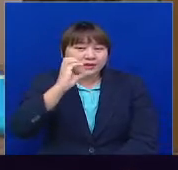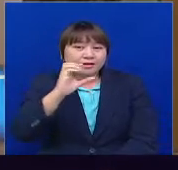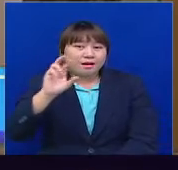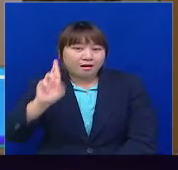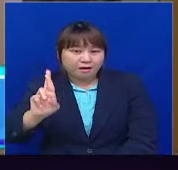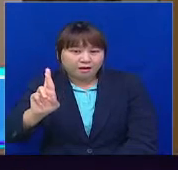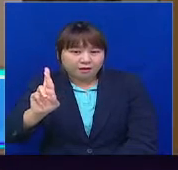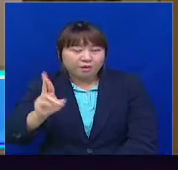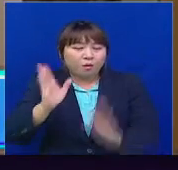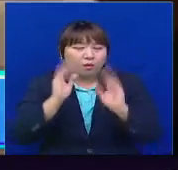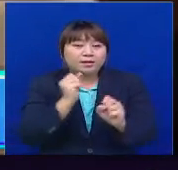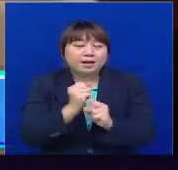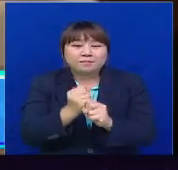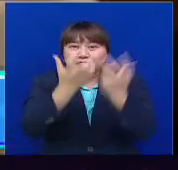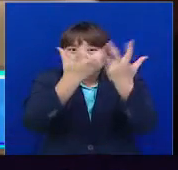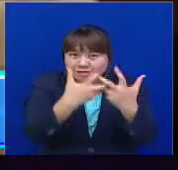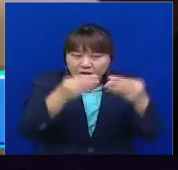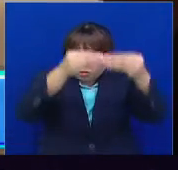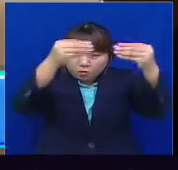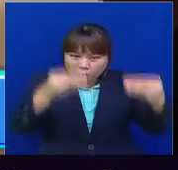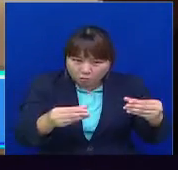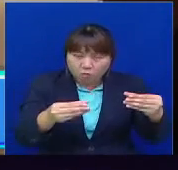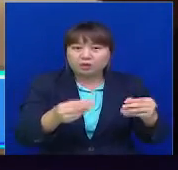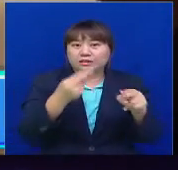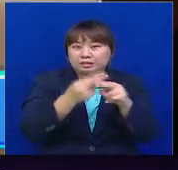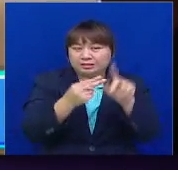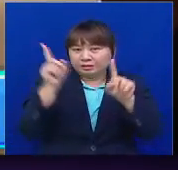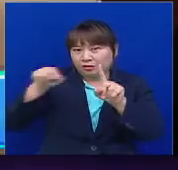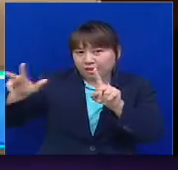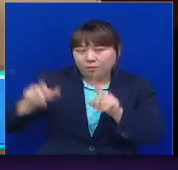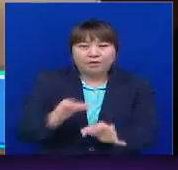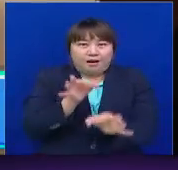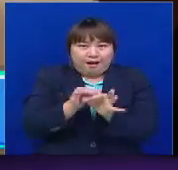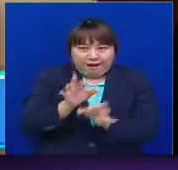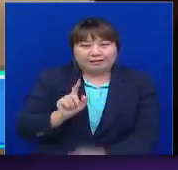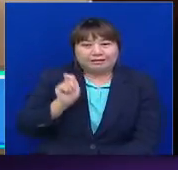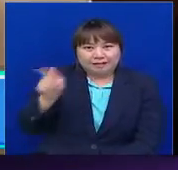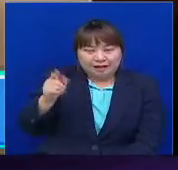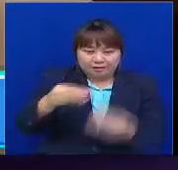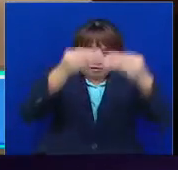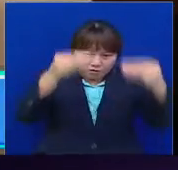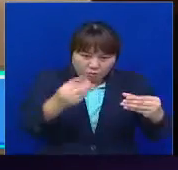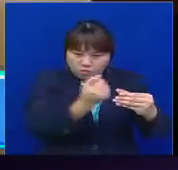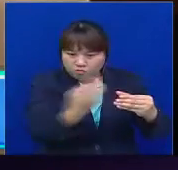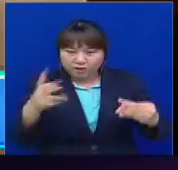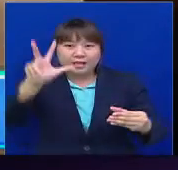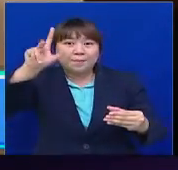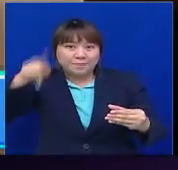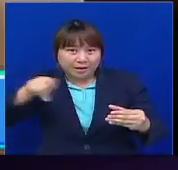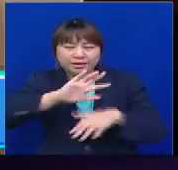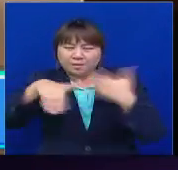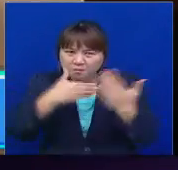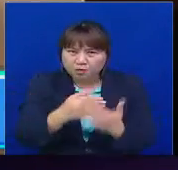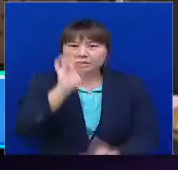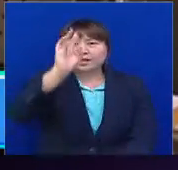Scotland ผู้ผลิตเครื่อง ATM 1ใน3ยี่ห้อที่ธนาคารออมสินใช้อยู่กว่า 3,000 เครื่องจากทั้งหมดกว่า 7,000 เครื่อง